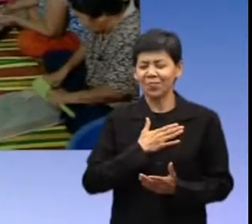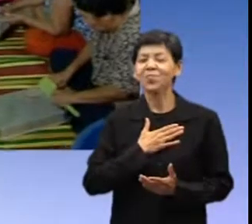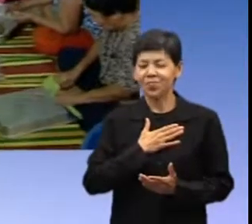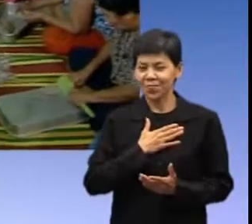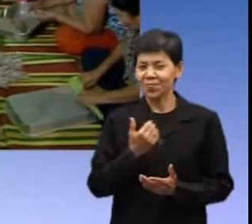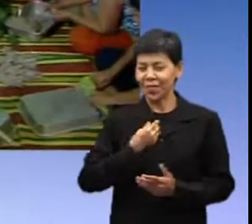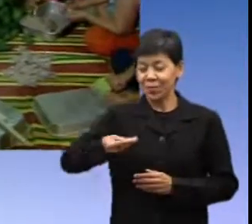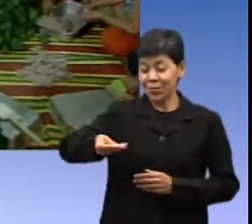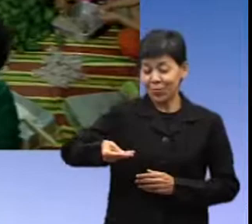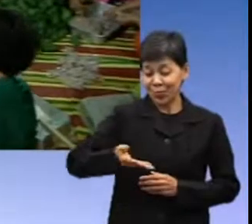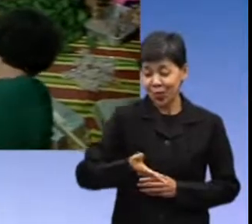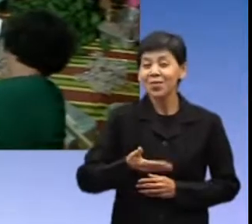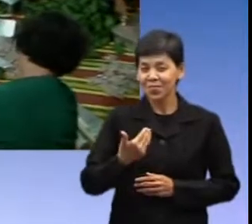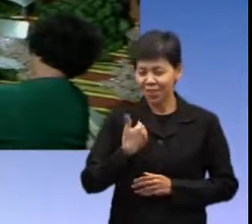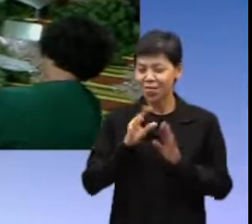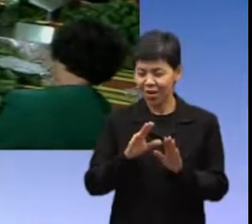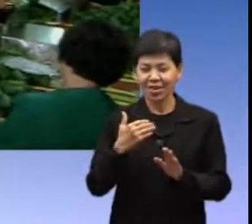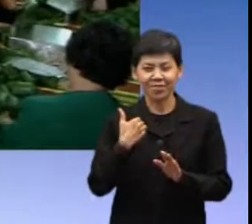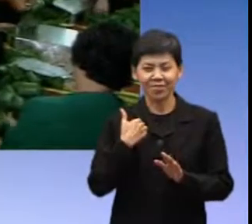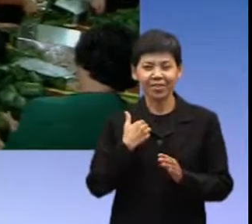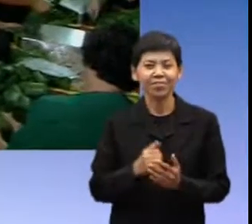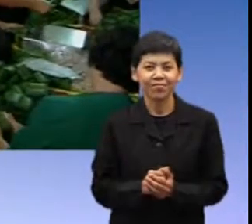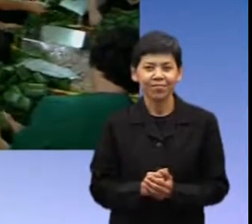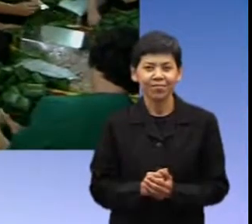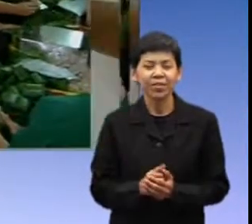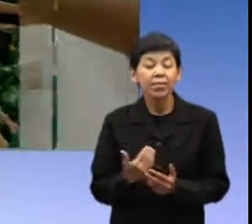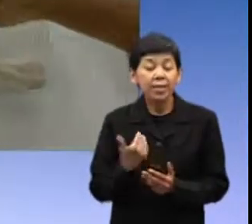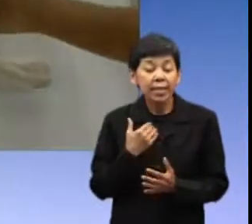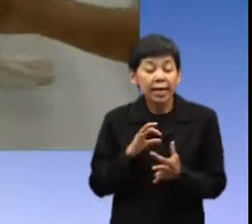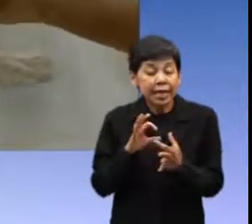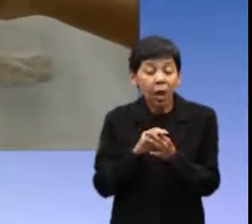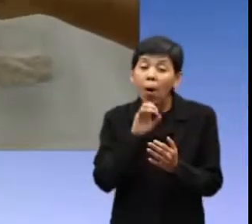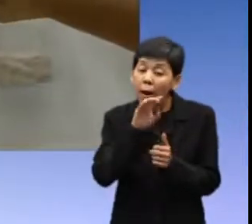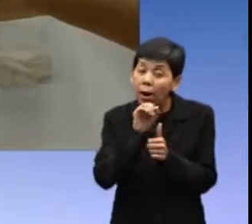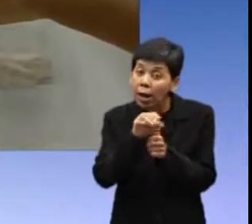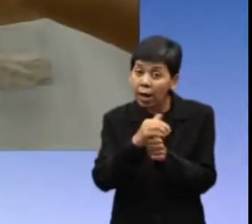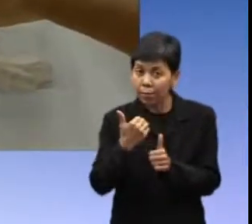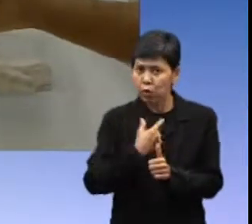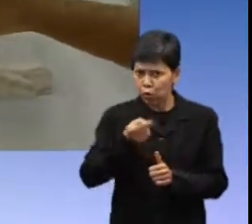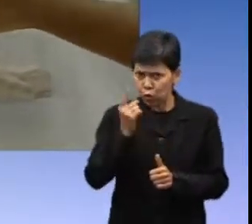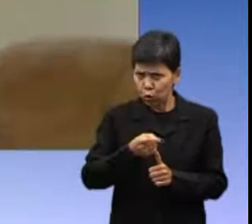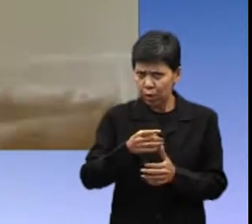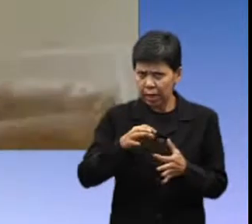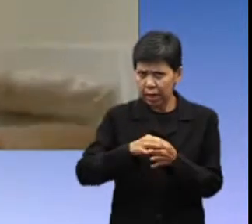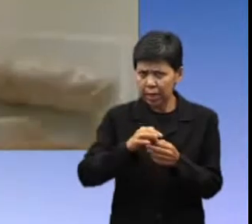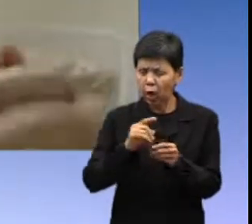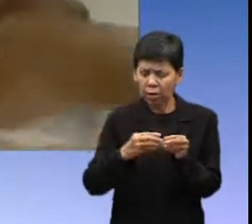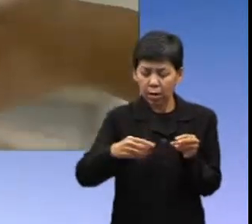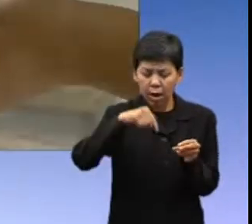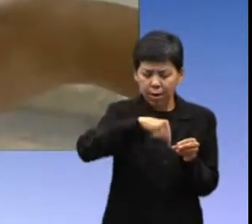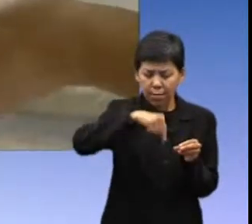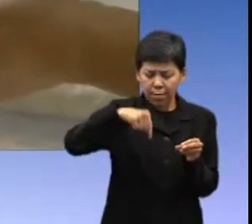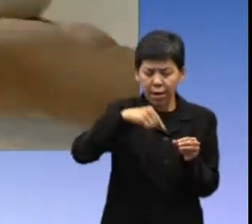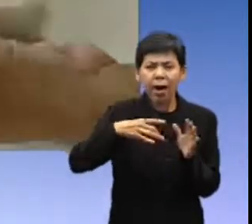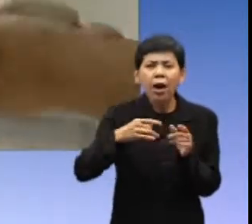มมีเทคนิคการทอดไส้กรอกปลาสมุนไพรมาฝากครับคุณสุปราณีเจ้าของสูตรบอกว่าต้องใช้ไม้แหลมจิ้มตัว